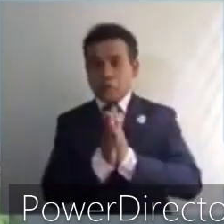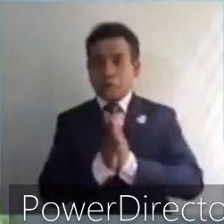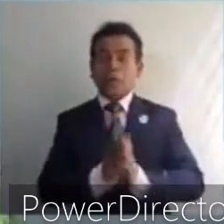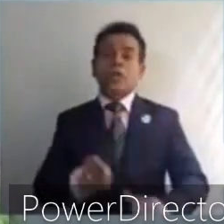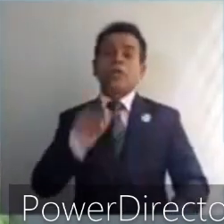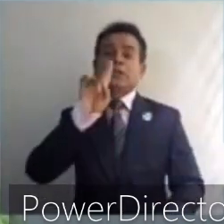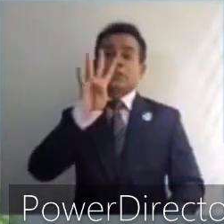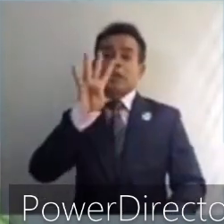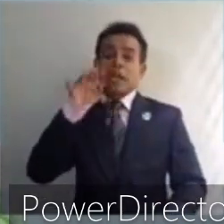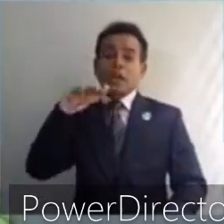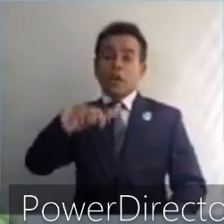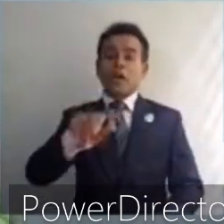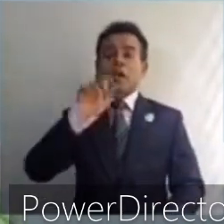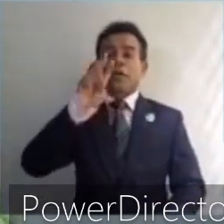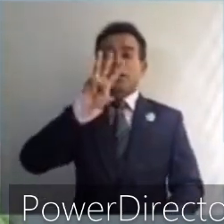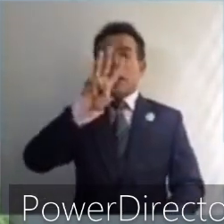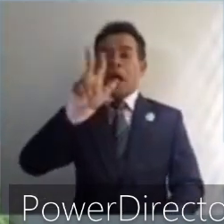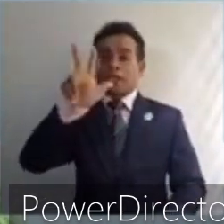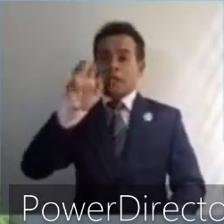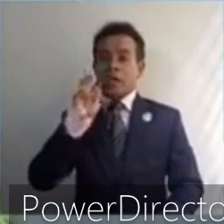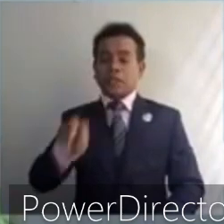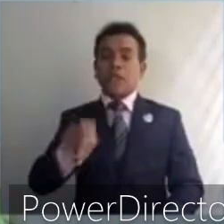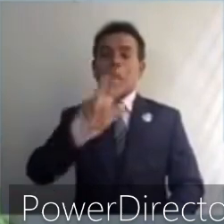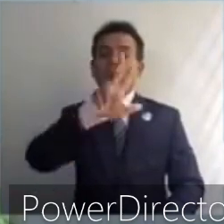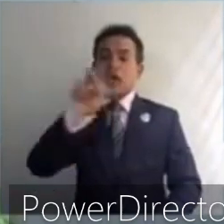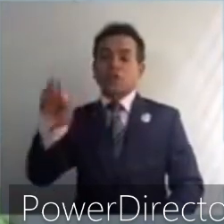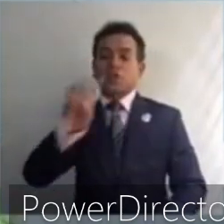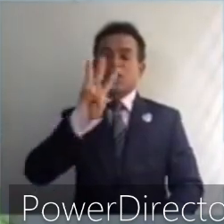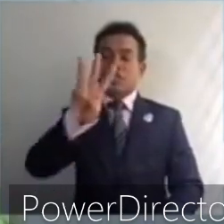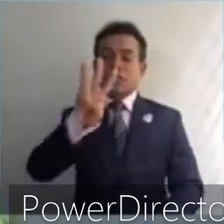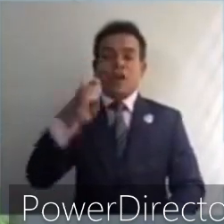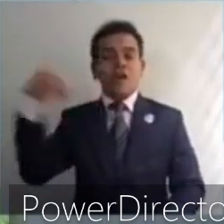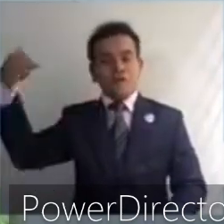438,803টি। IDCR এর